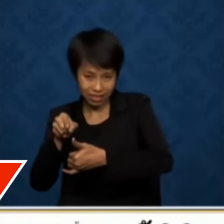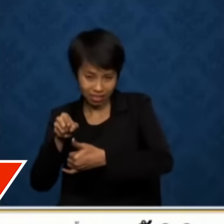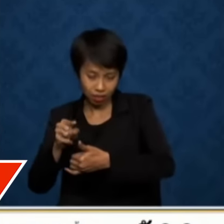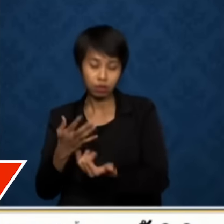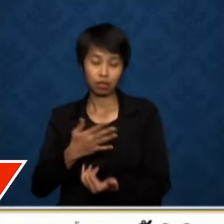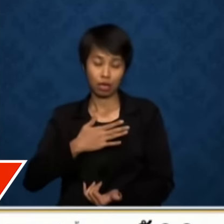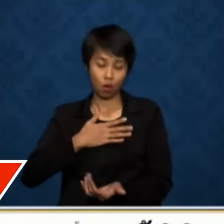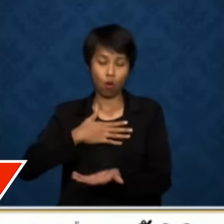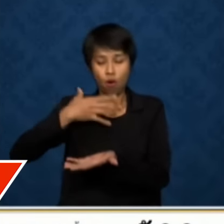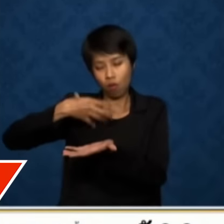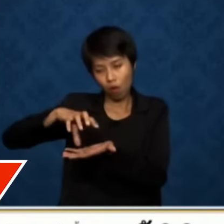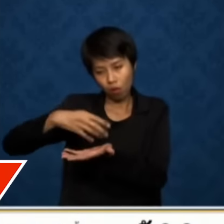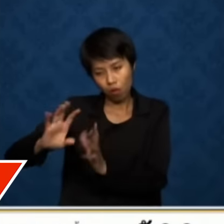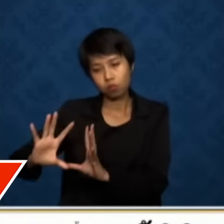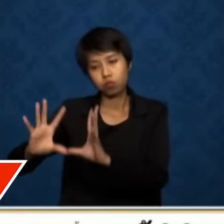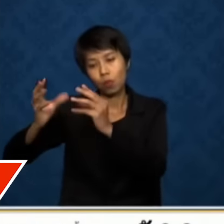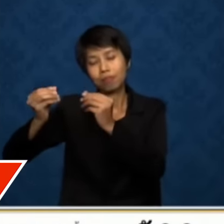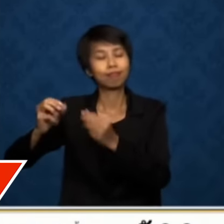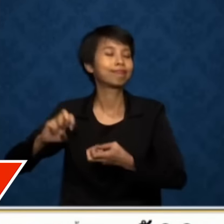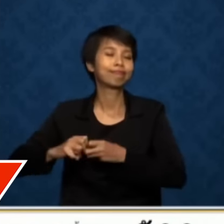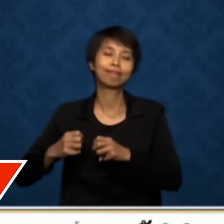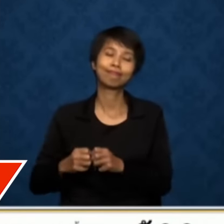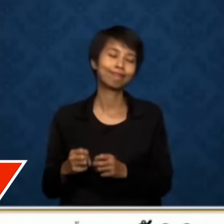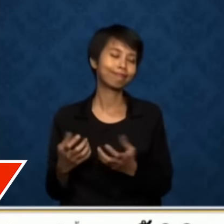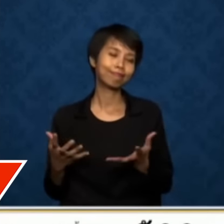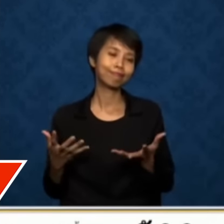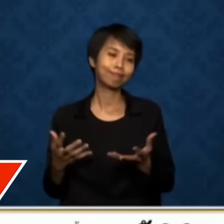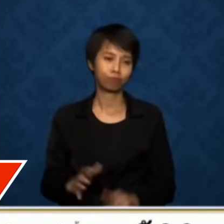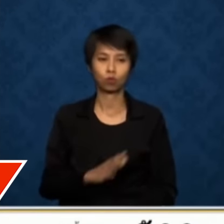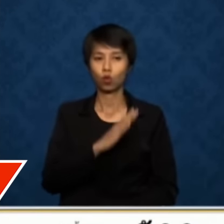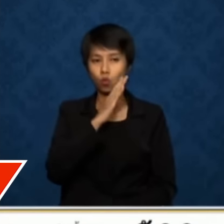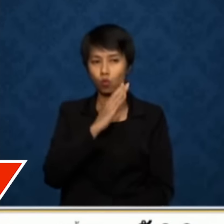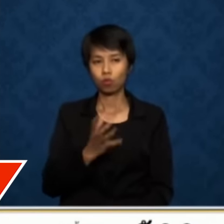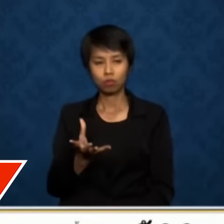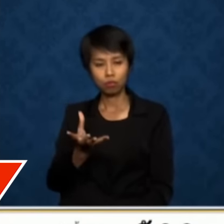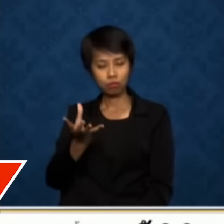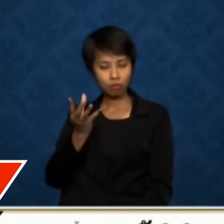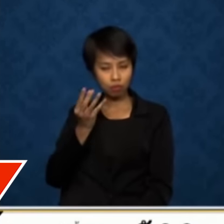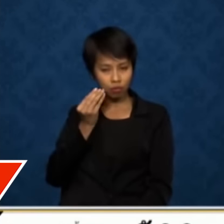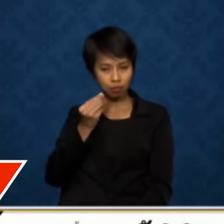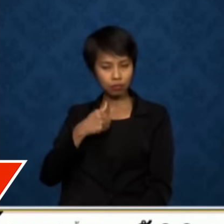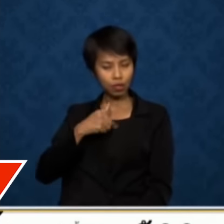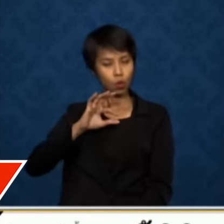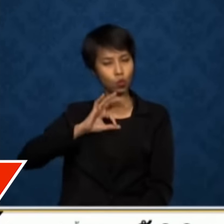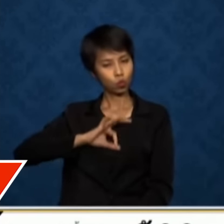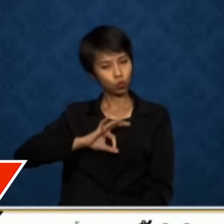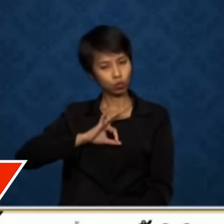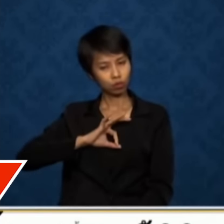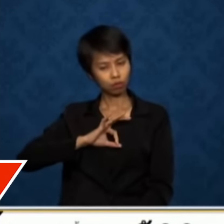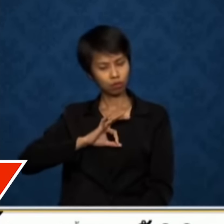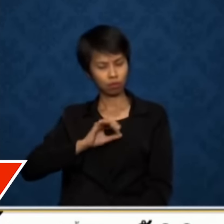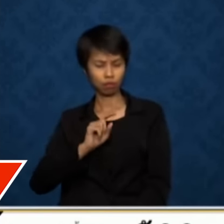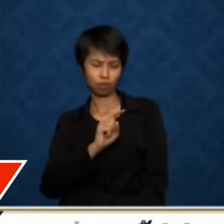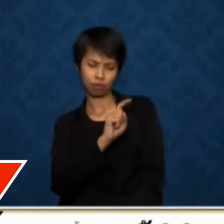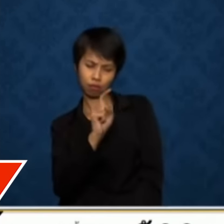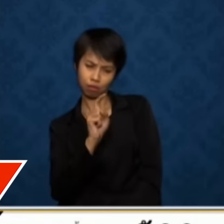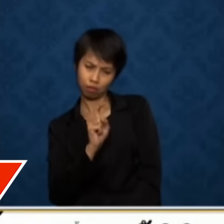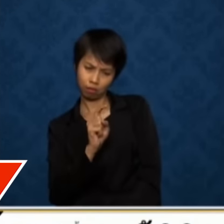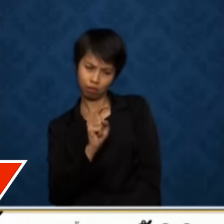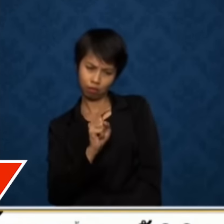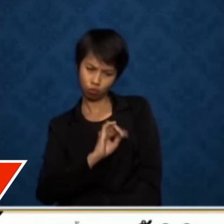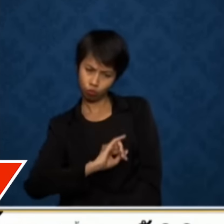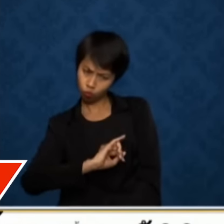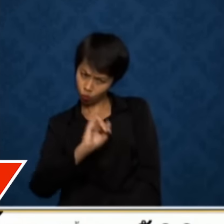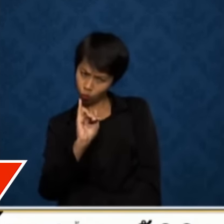บก็ไม่น่ามีอะไรแต่ถ้าฟังแล้วรู้สึกว่าเอ๊ะมันใช่ไหม